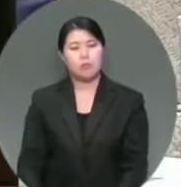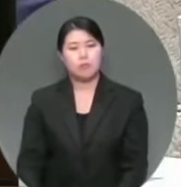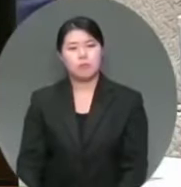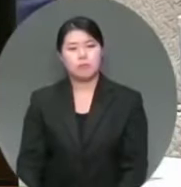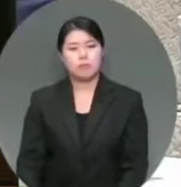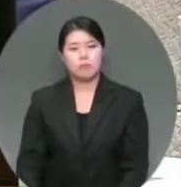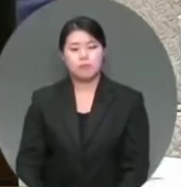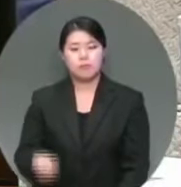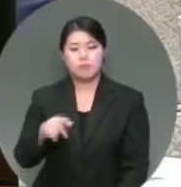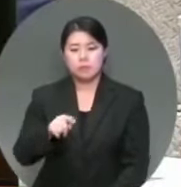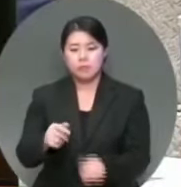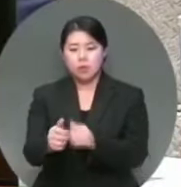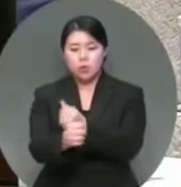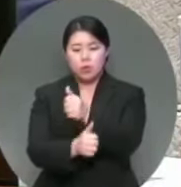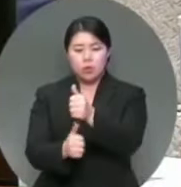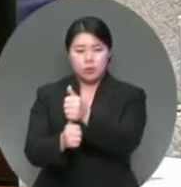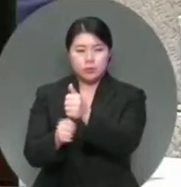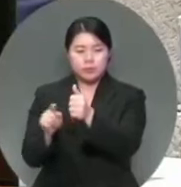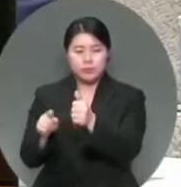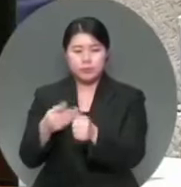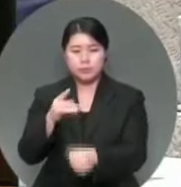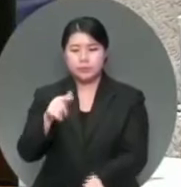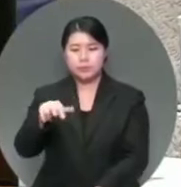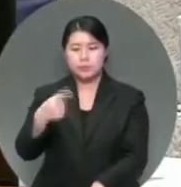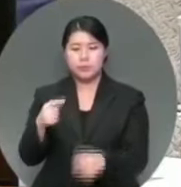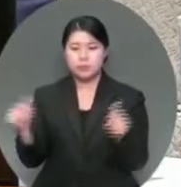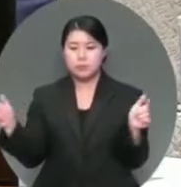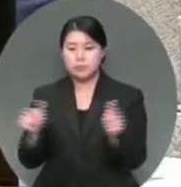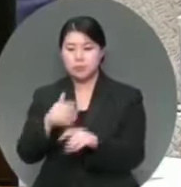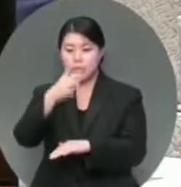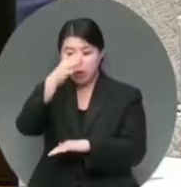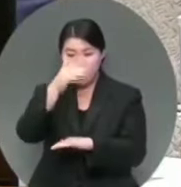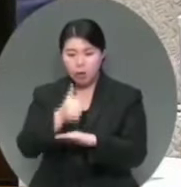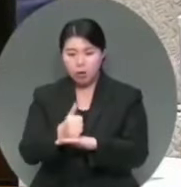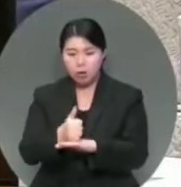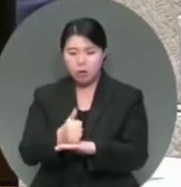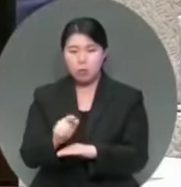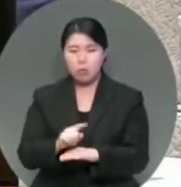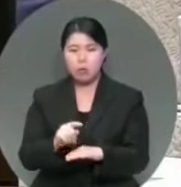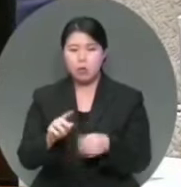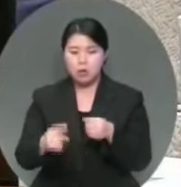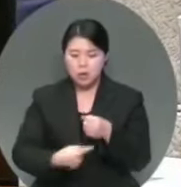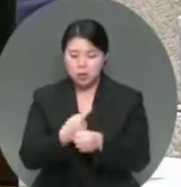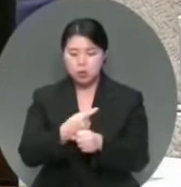그런 위원회에서 나온 탄소 감축 결과가 아까 말한 1.2%,